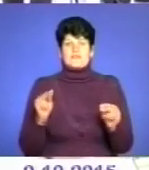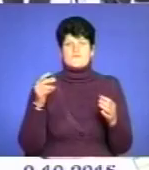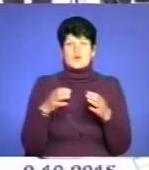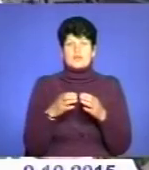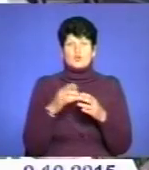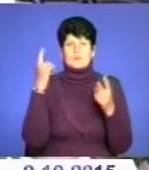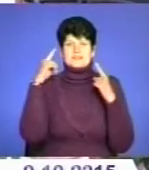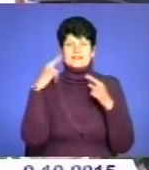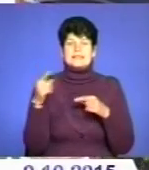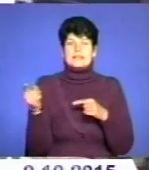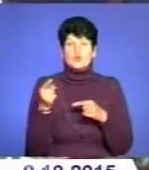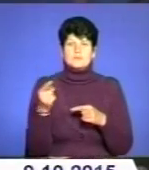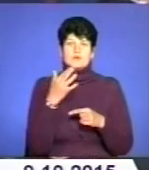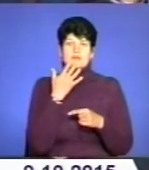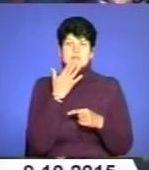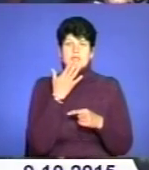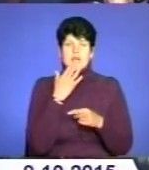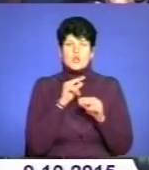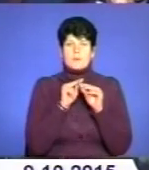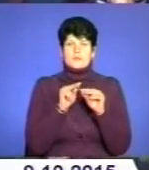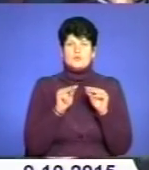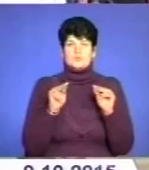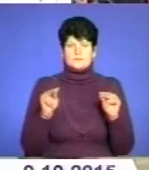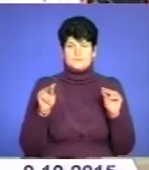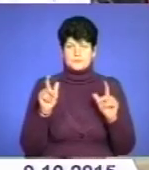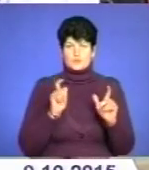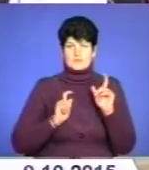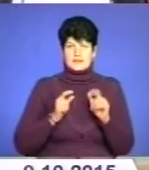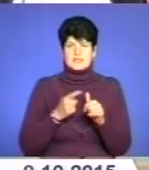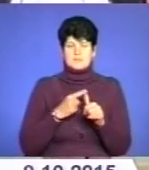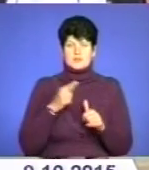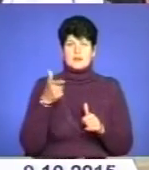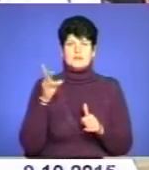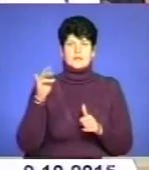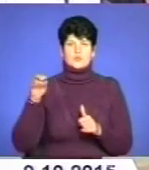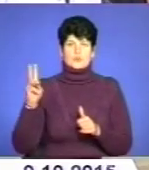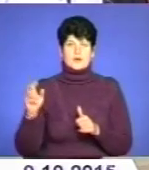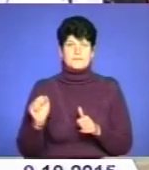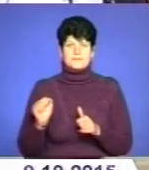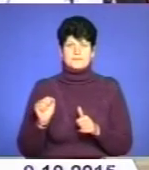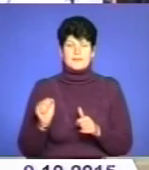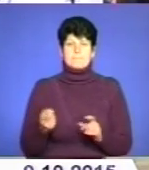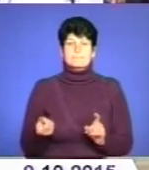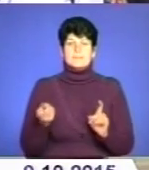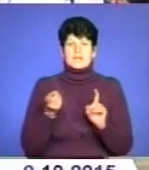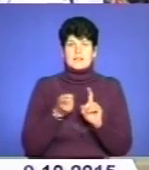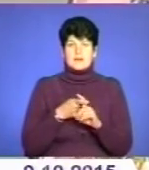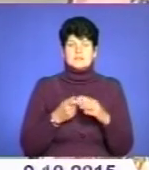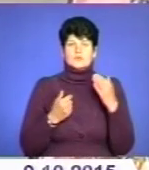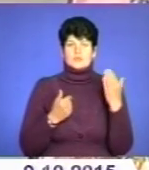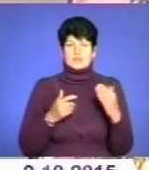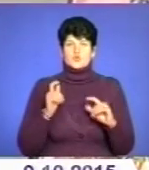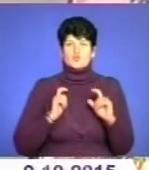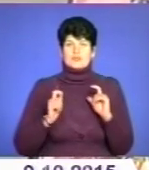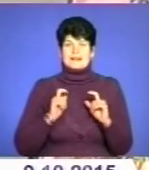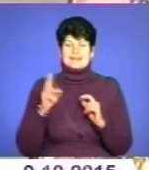мистецтв Тернопільського національного педуніверситету імені Володимира Гнатюка. Приєдналися до них